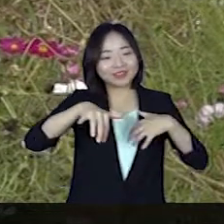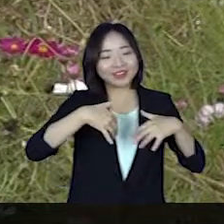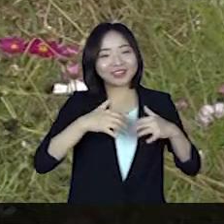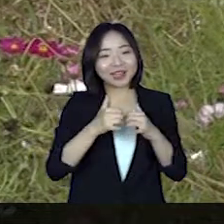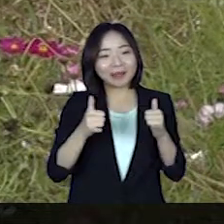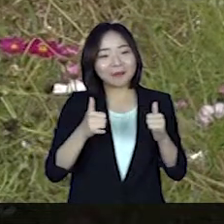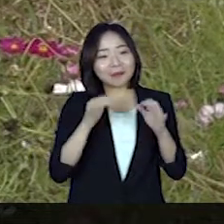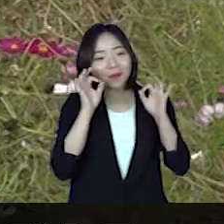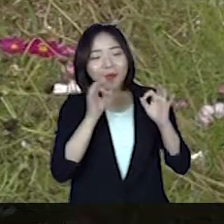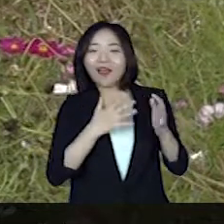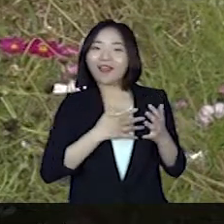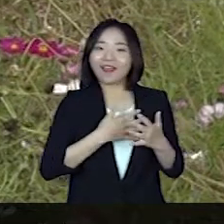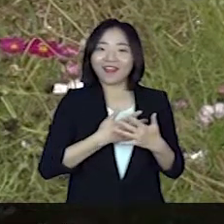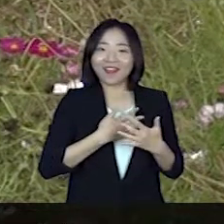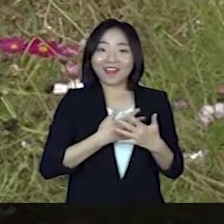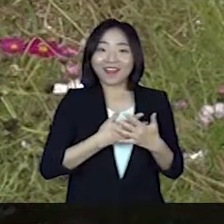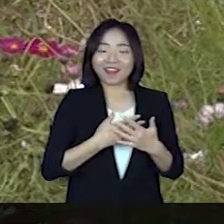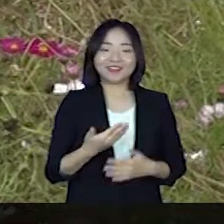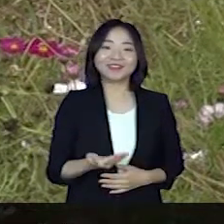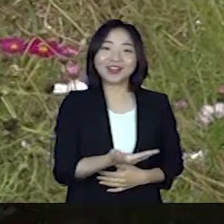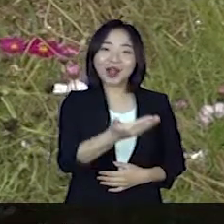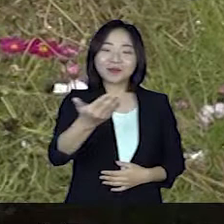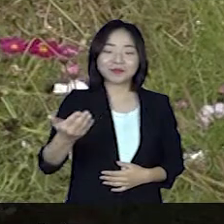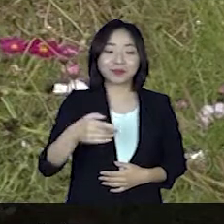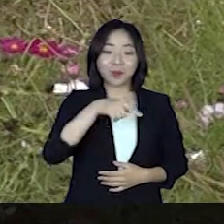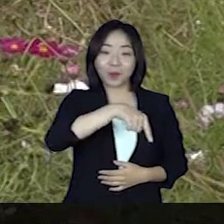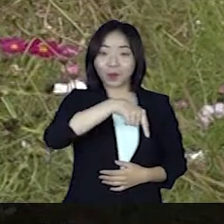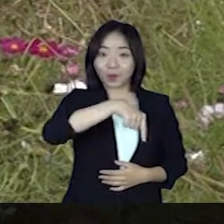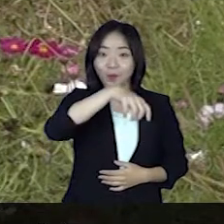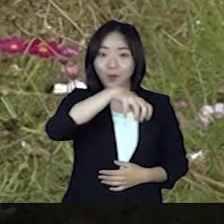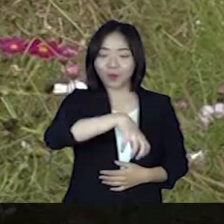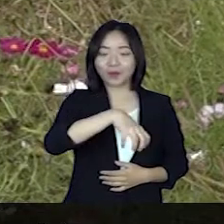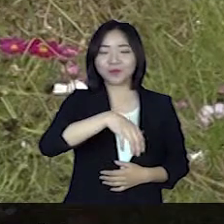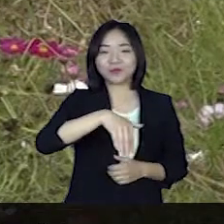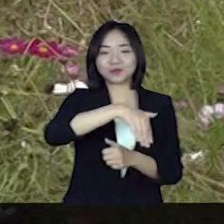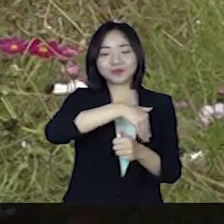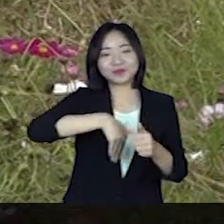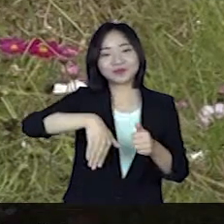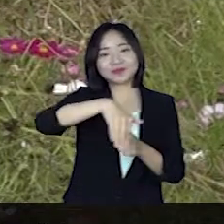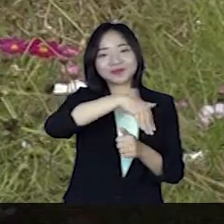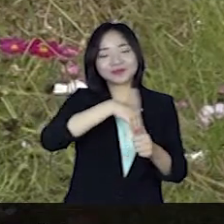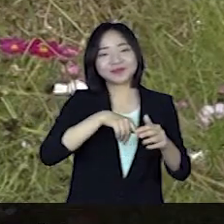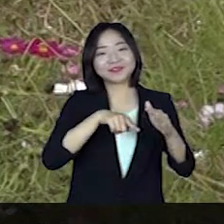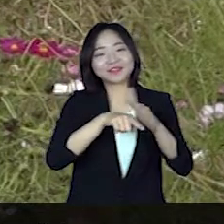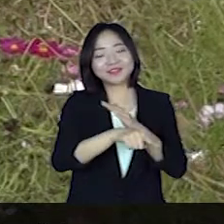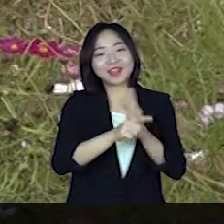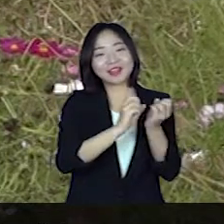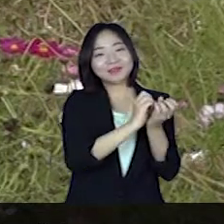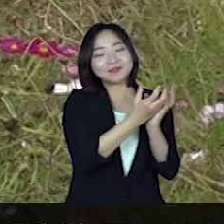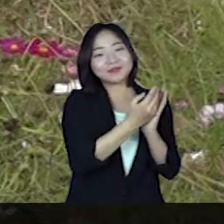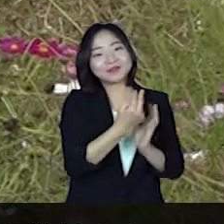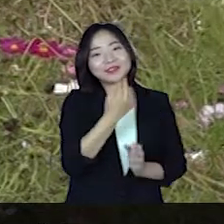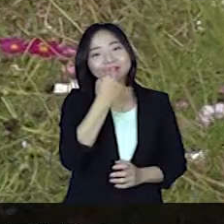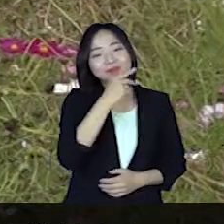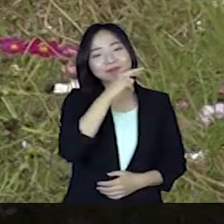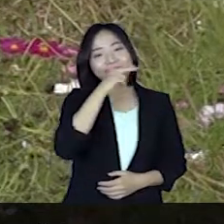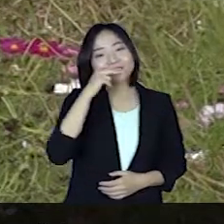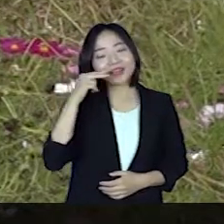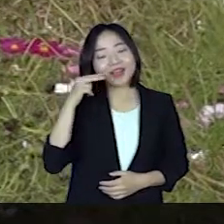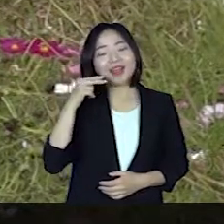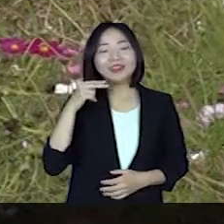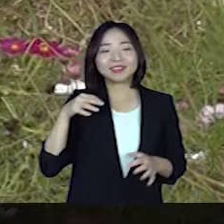설레게 하는데요. 여러분들도 이곳 풍세면 남관교 부근에서 코스모스의 향연에 잠시 발걸음을